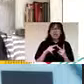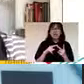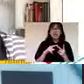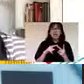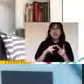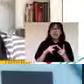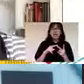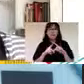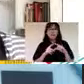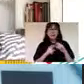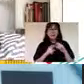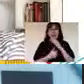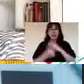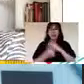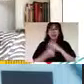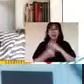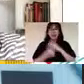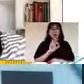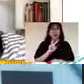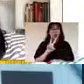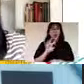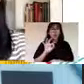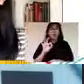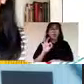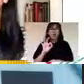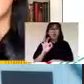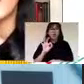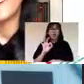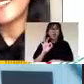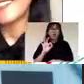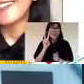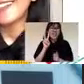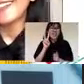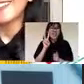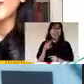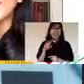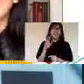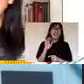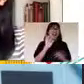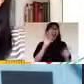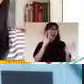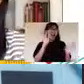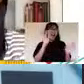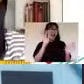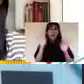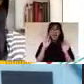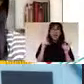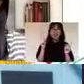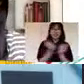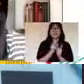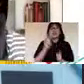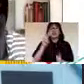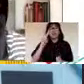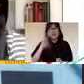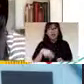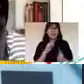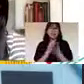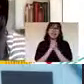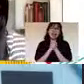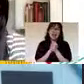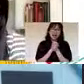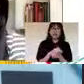Pak Karania ya, kemarin ikut di acara. Halo Mbak. Harus ketemu lagi. Salam, kemudian ada Mbak